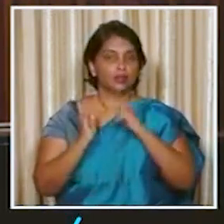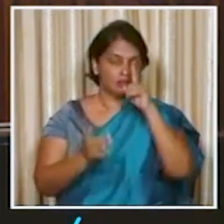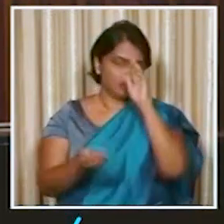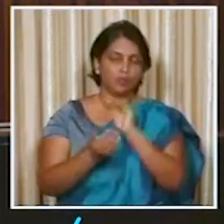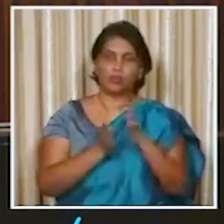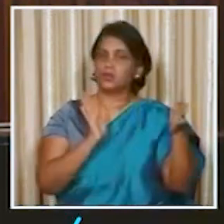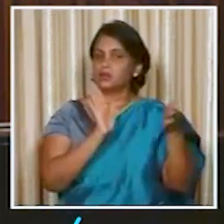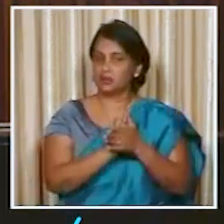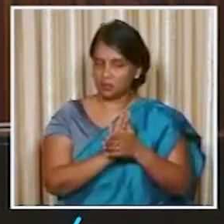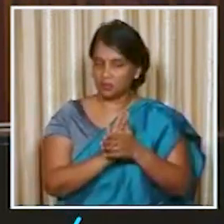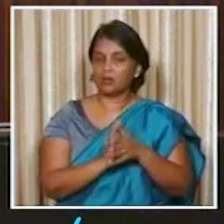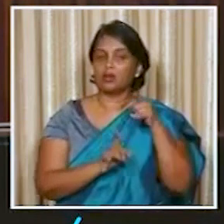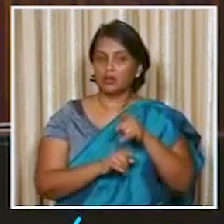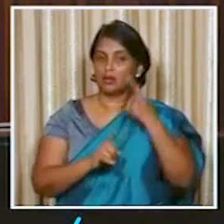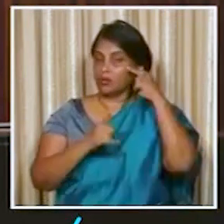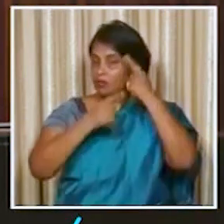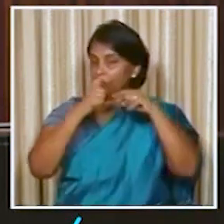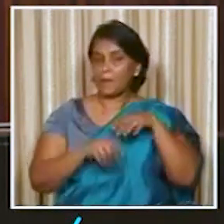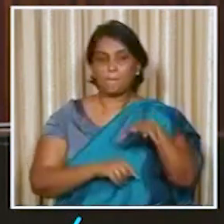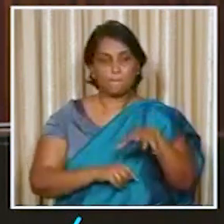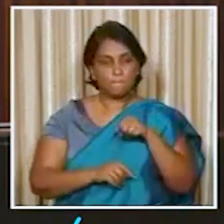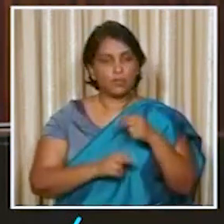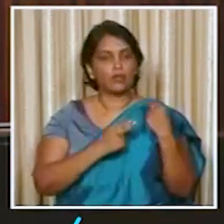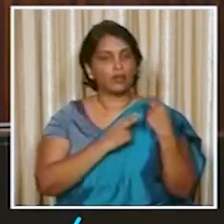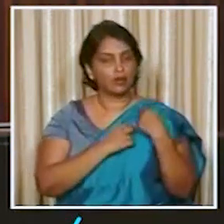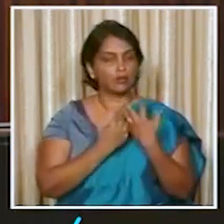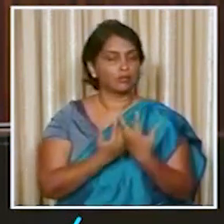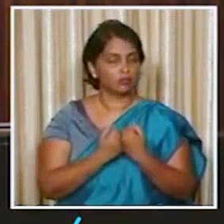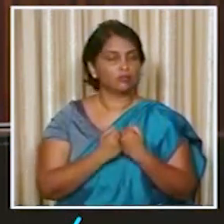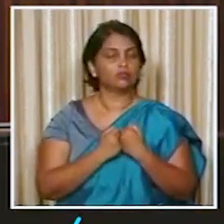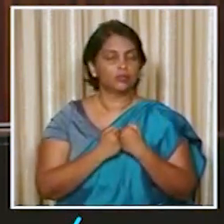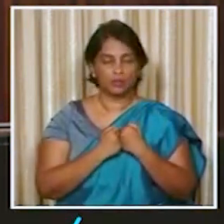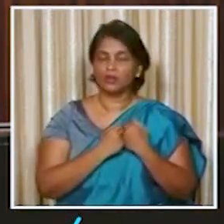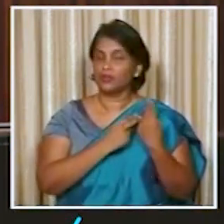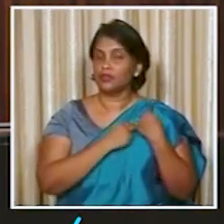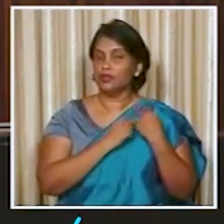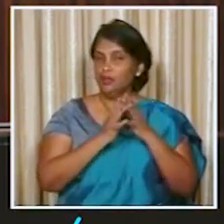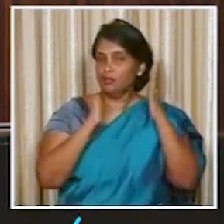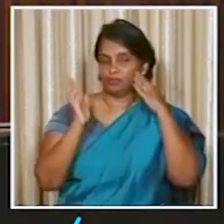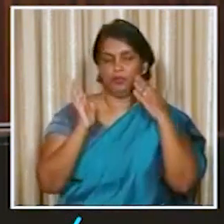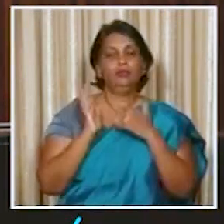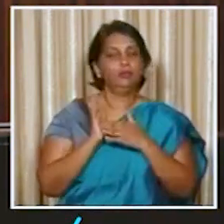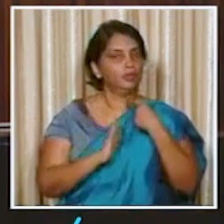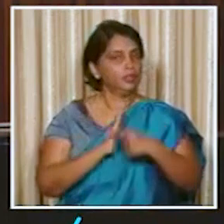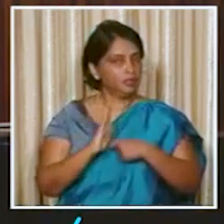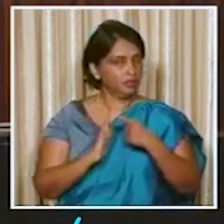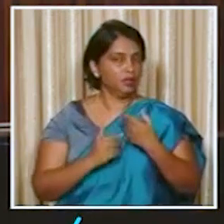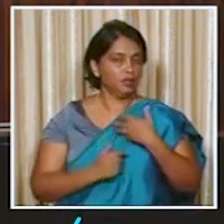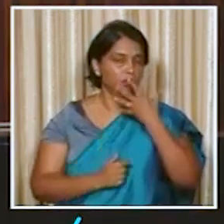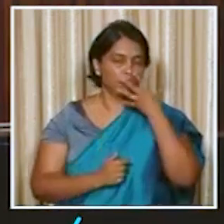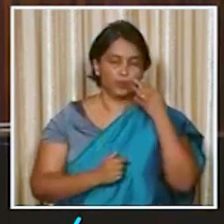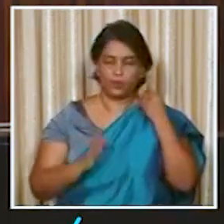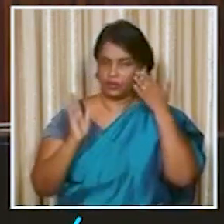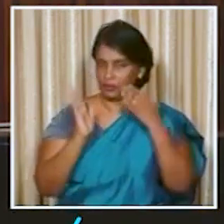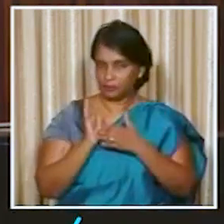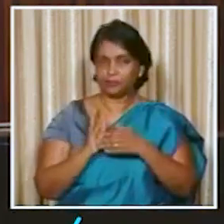සමග බැඳී පවතී. මෙකී තනතුරුවල භාවිතාව හා වගකීම් බාරදුර ස්වරූපය ගැන ශ්‍රී ලංකාවේ අපට පූර්වාදර්ශ